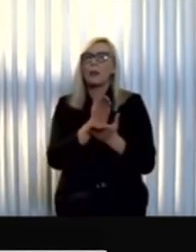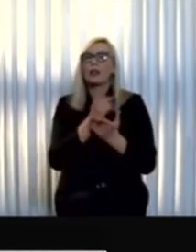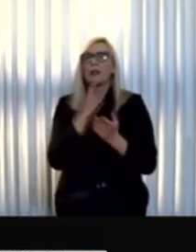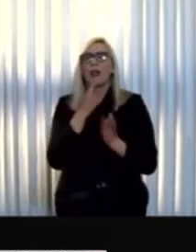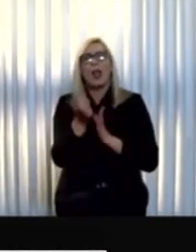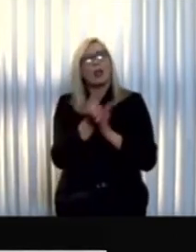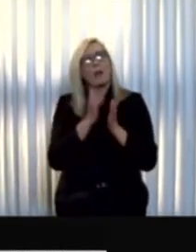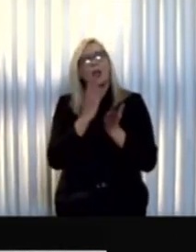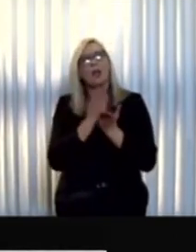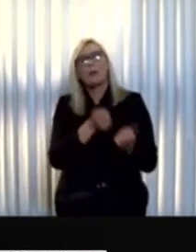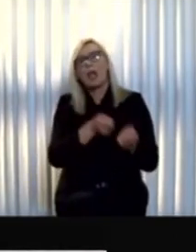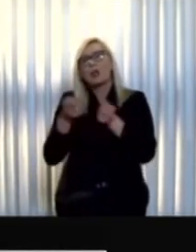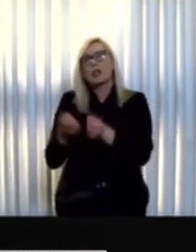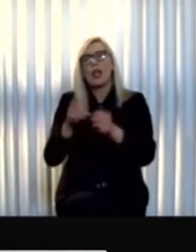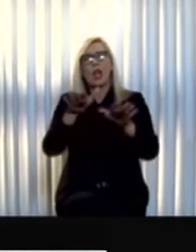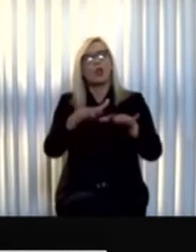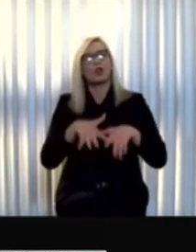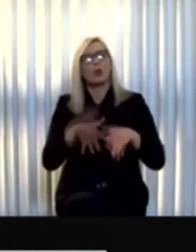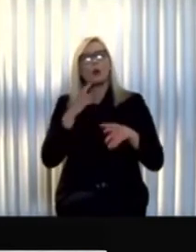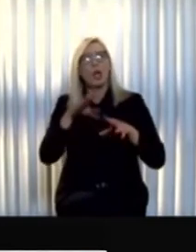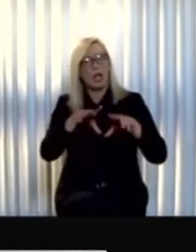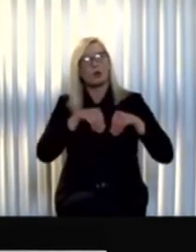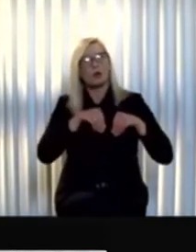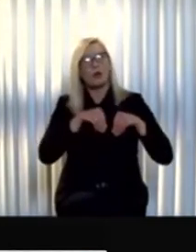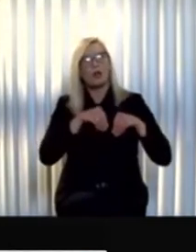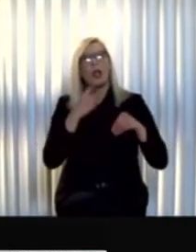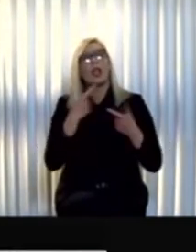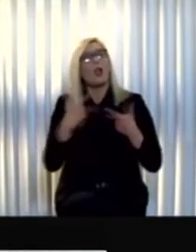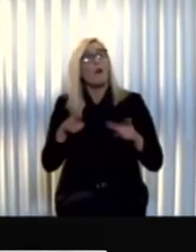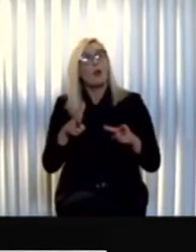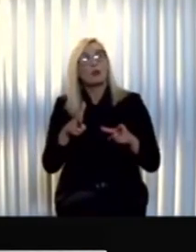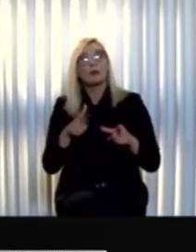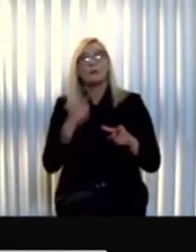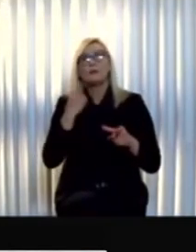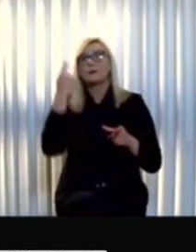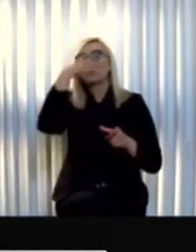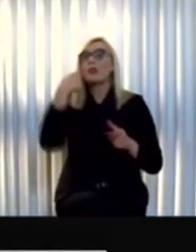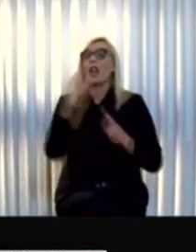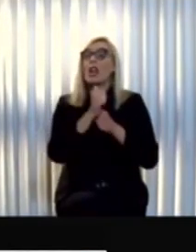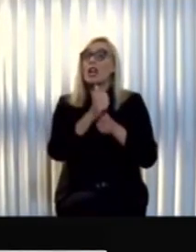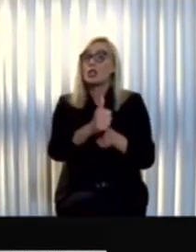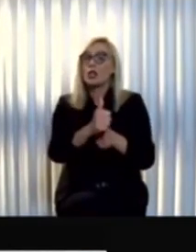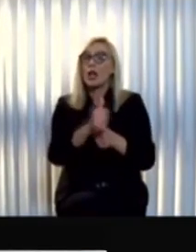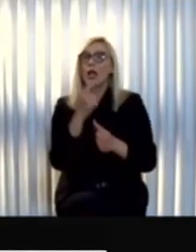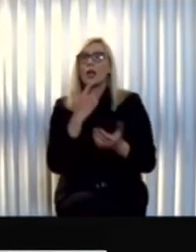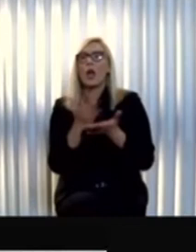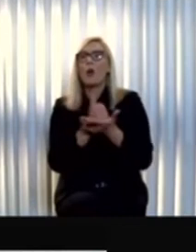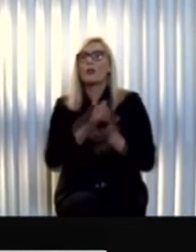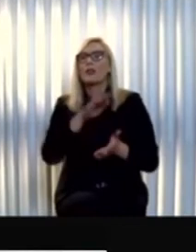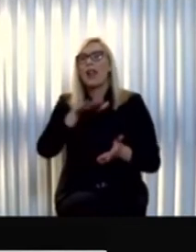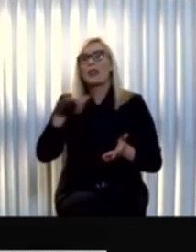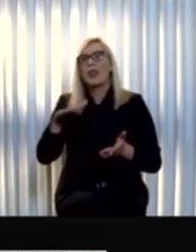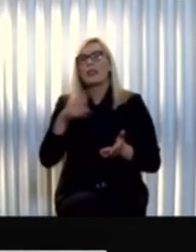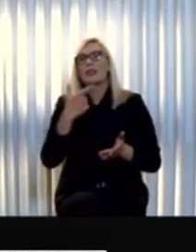бидат доставени до собранието на освојување и ќе овозможат лични асистенти да користат деца на